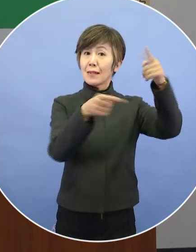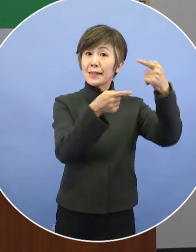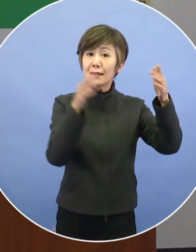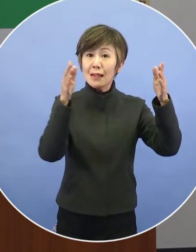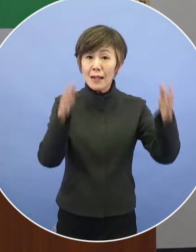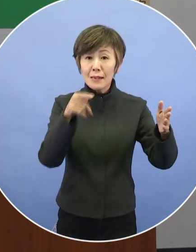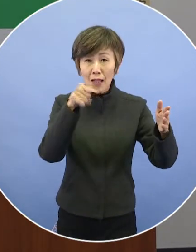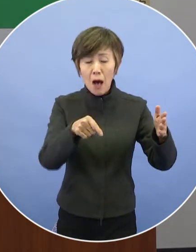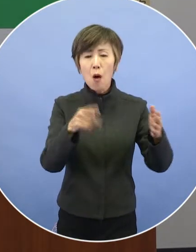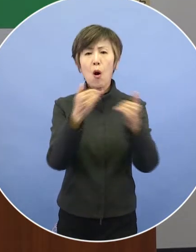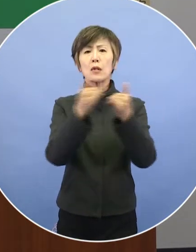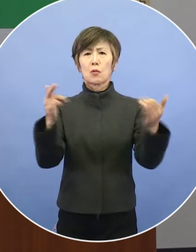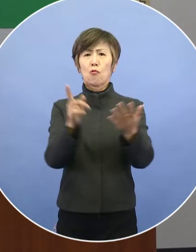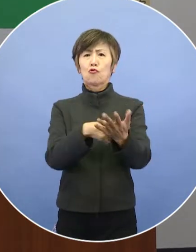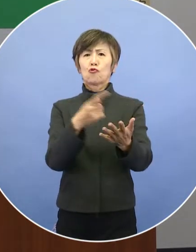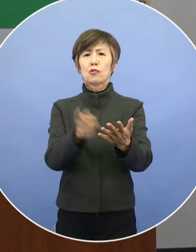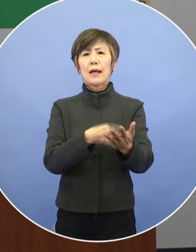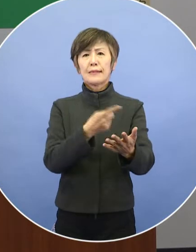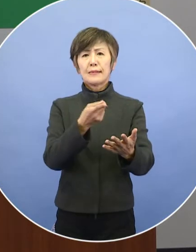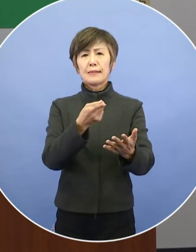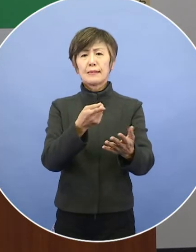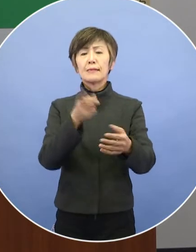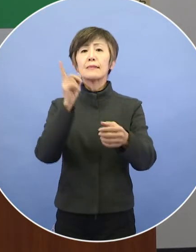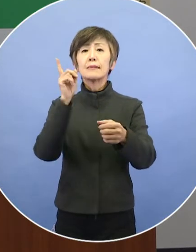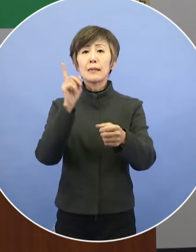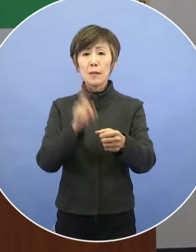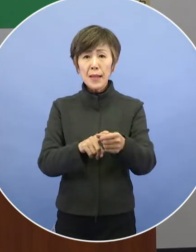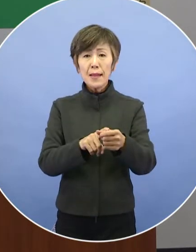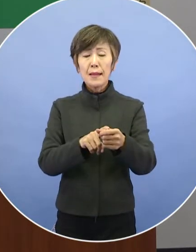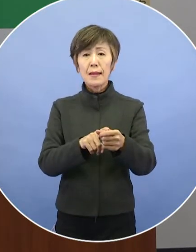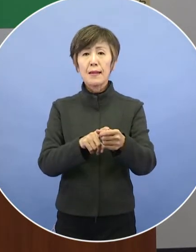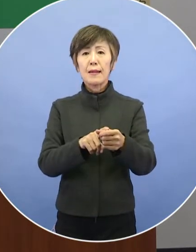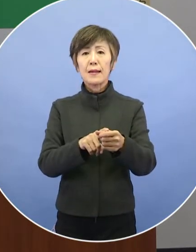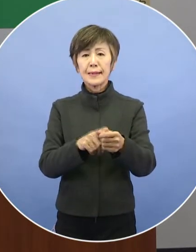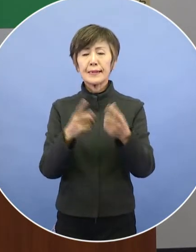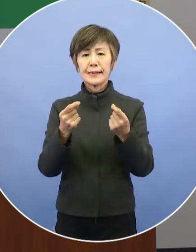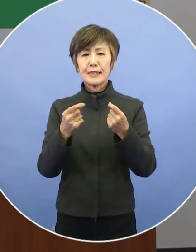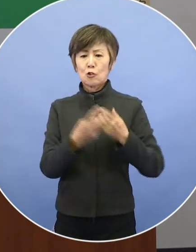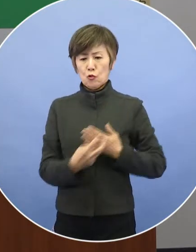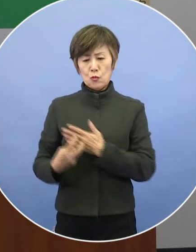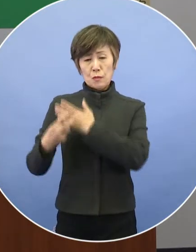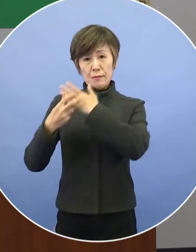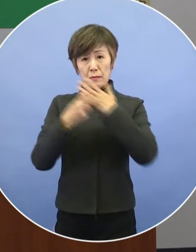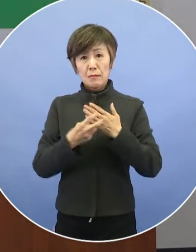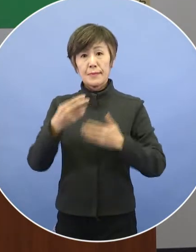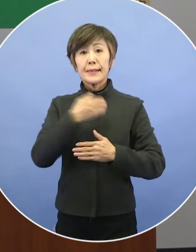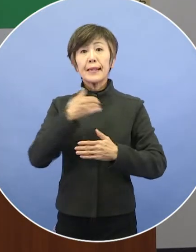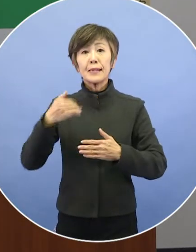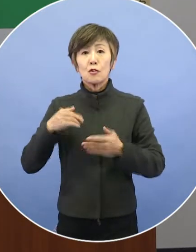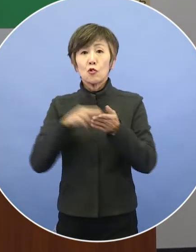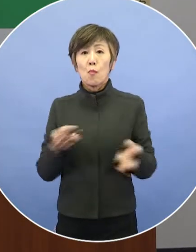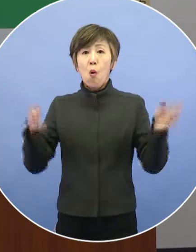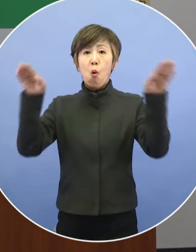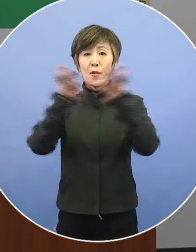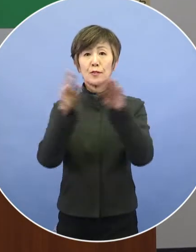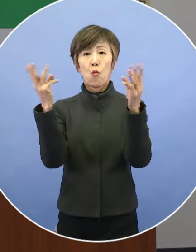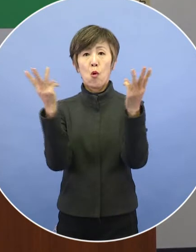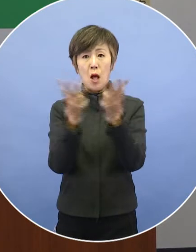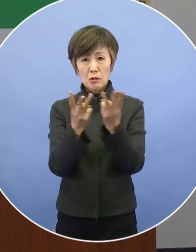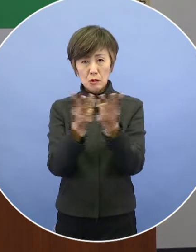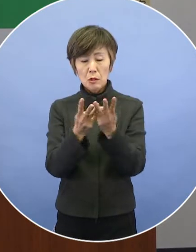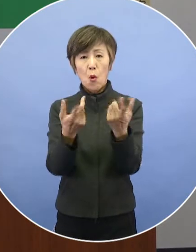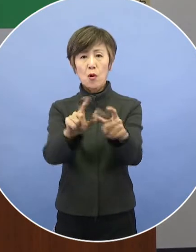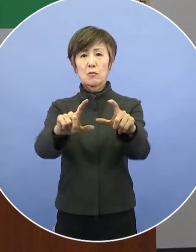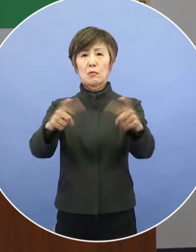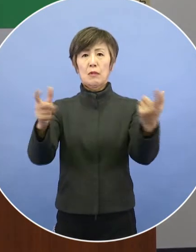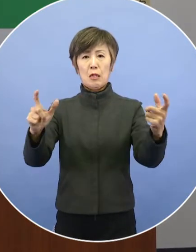のところが非常に手薄になる部分がありますので年末年始に治療診療を行っていただける病院等を